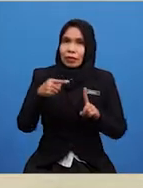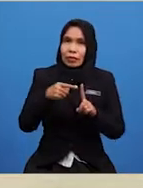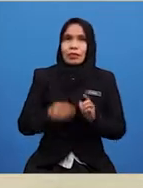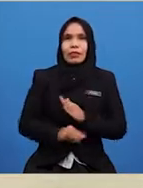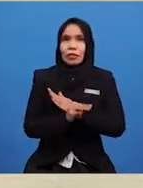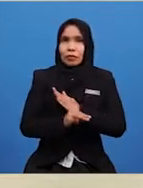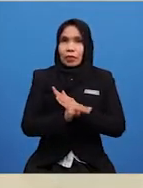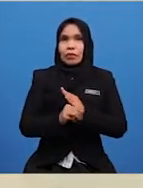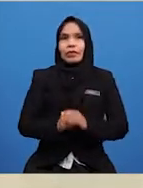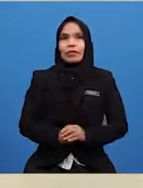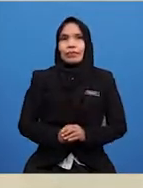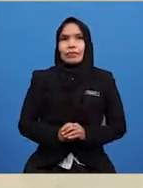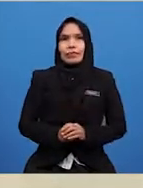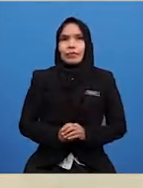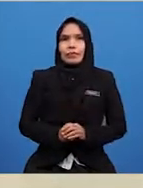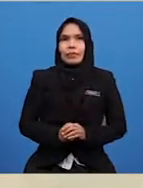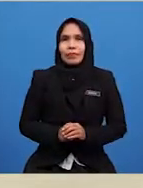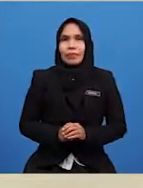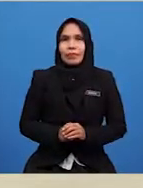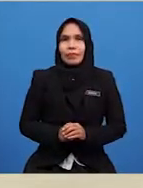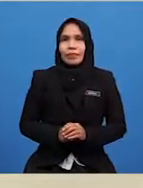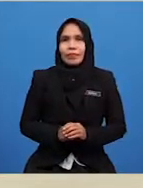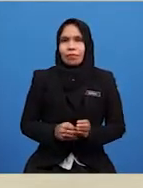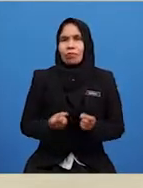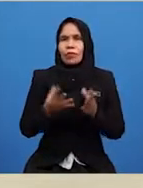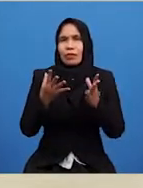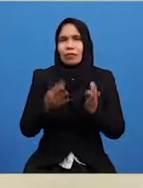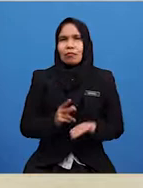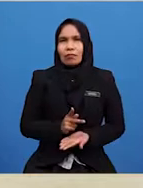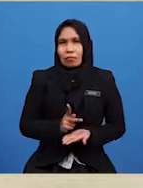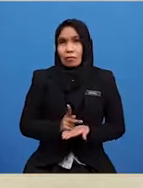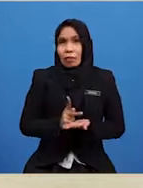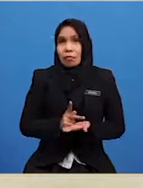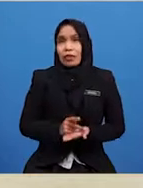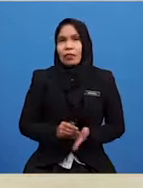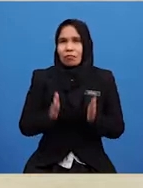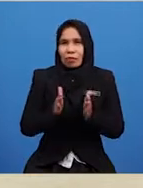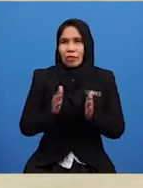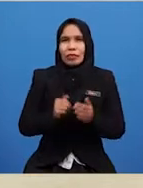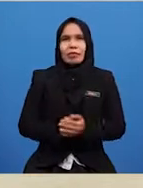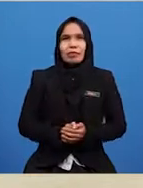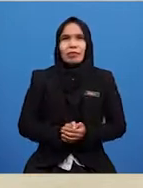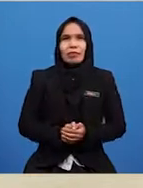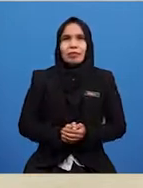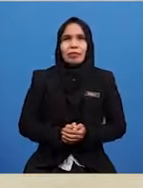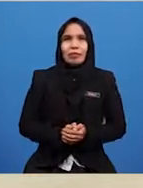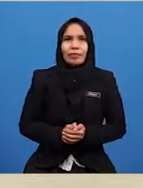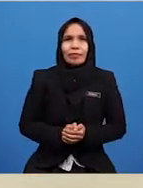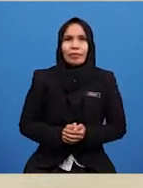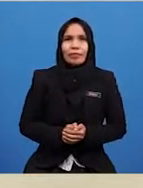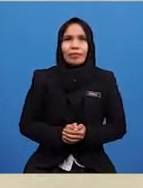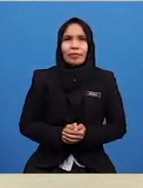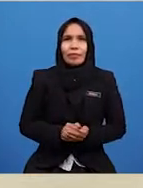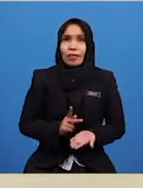burak, penjajak, sagur, payat, balu, lancang, kakak, balang dan kelulus.